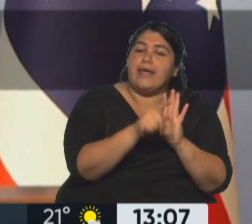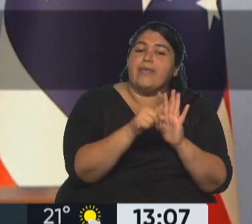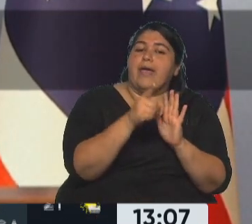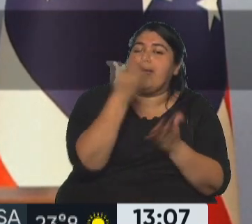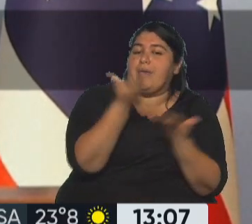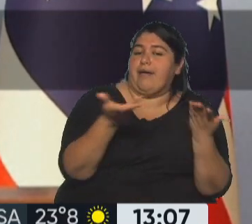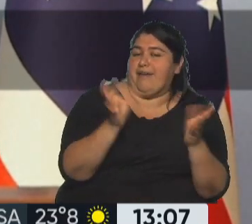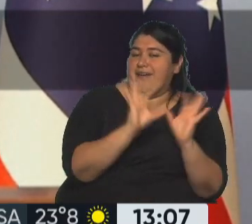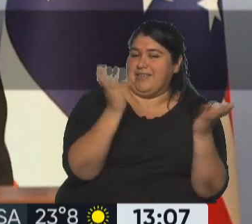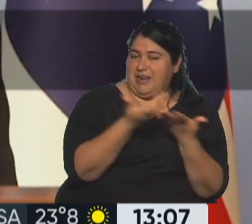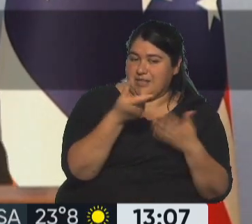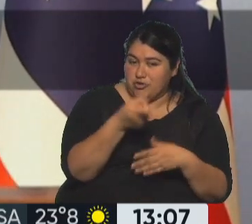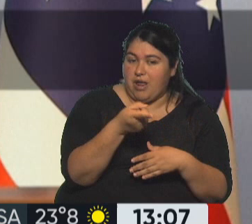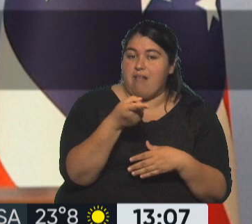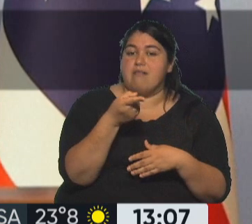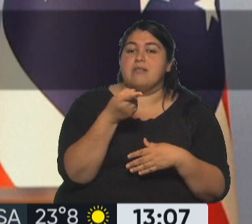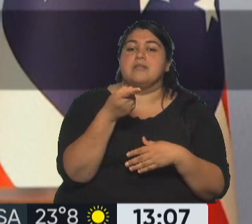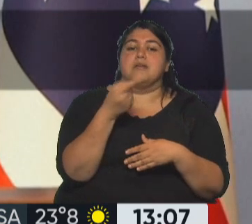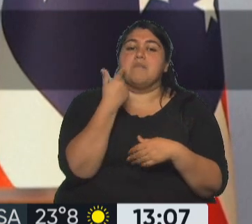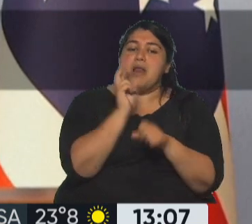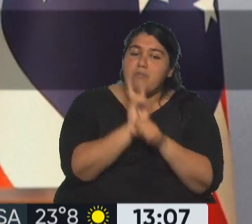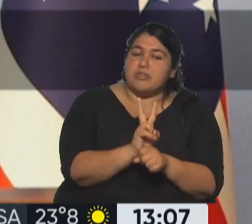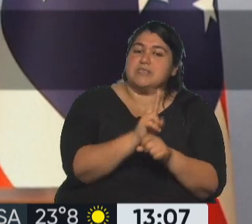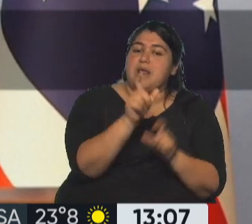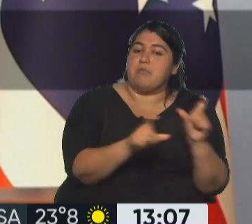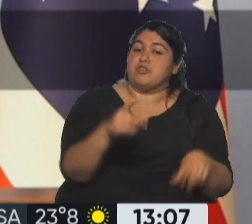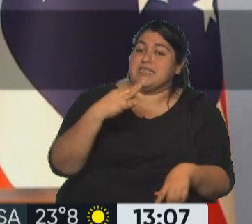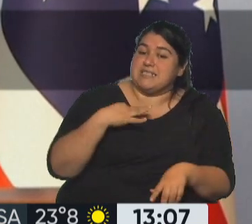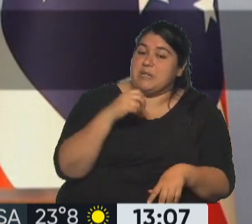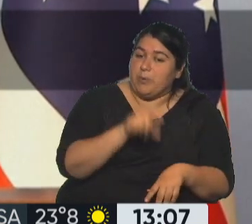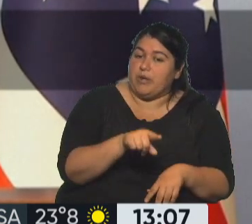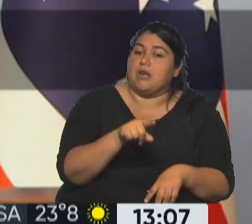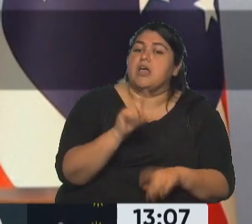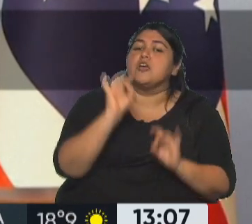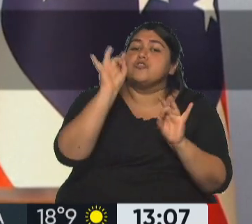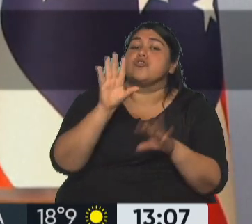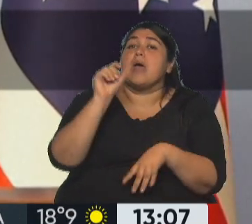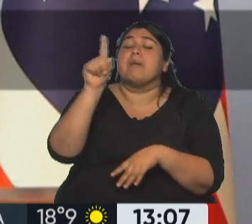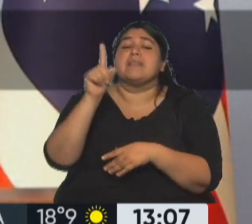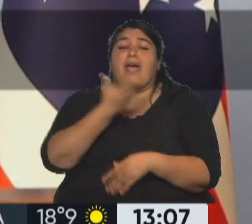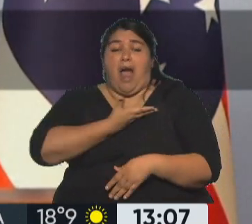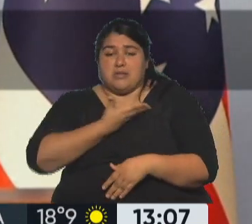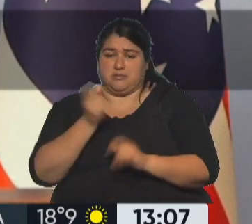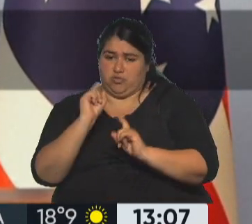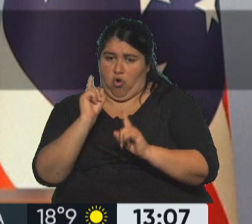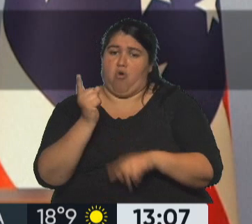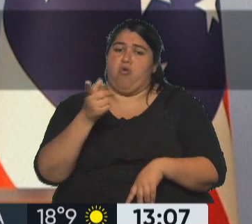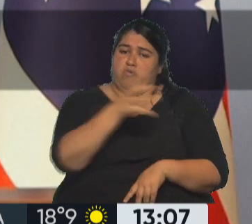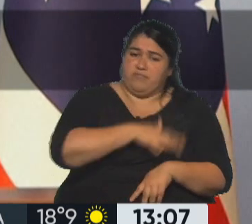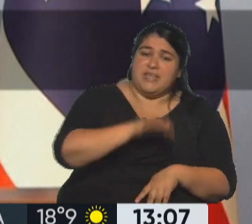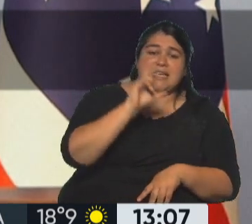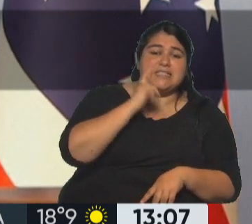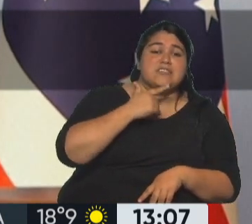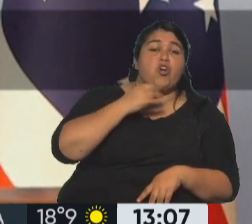غزه protection civili must take place not just in gaza but also in the west bank where inc and